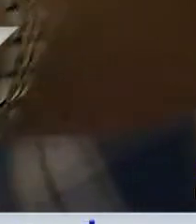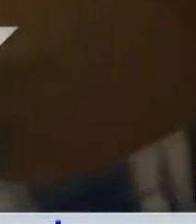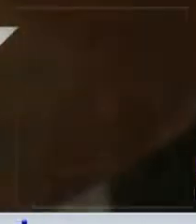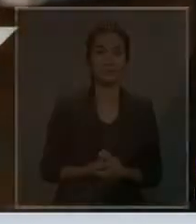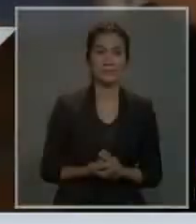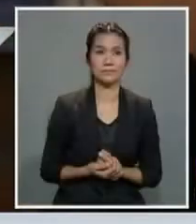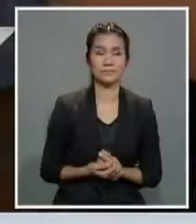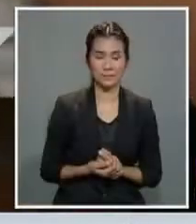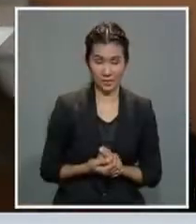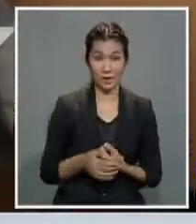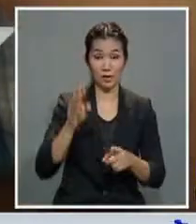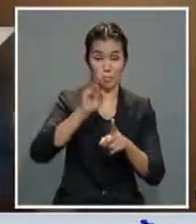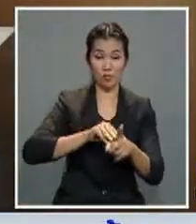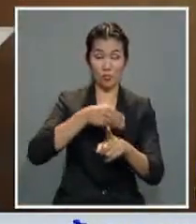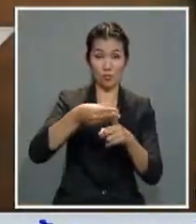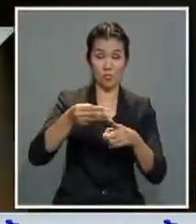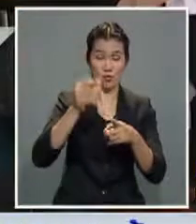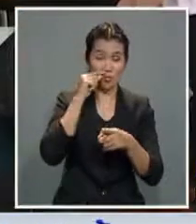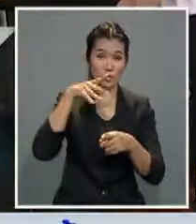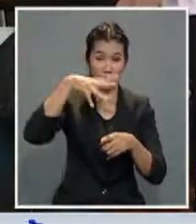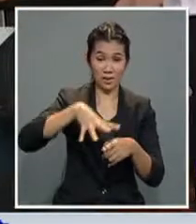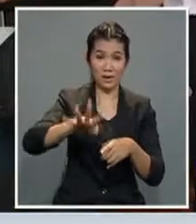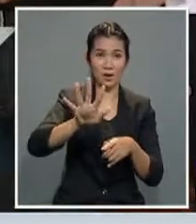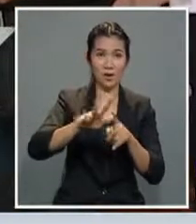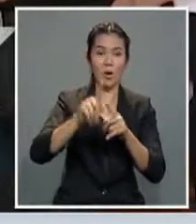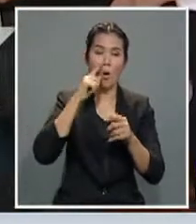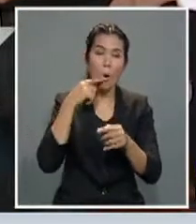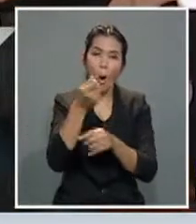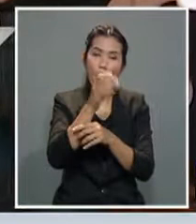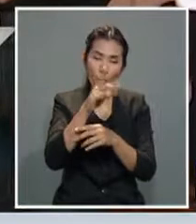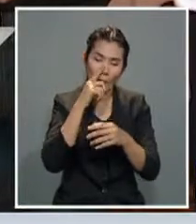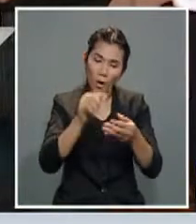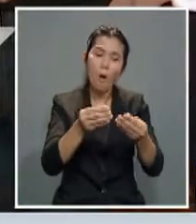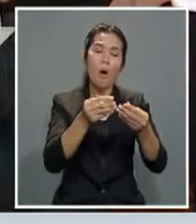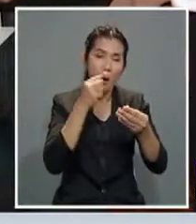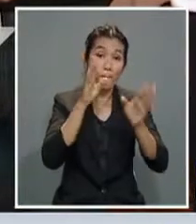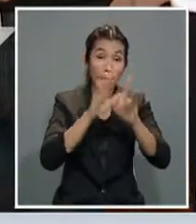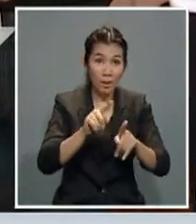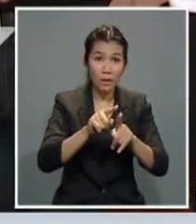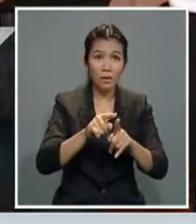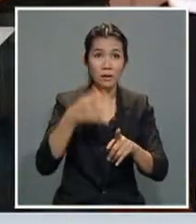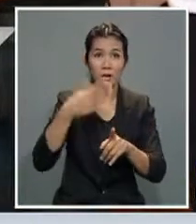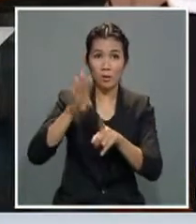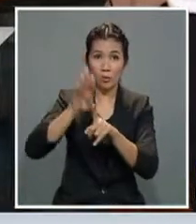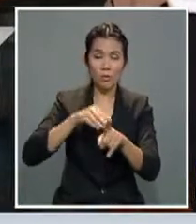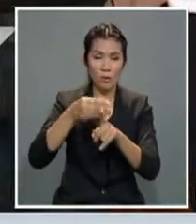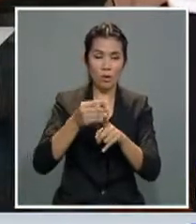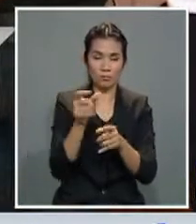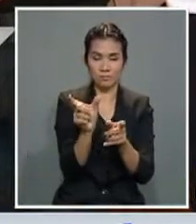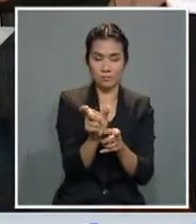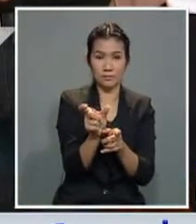นี่กล้วยเล็บมือนาง นะ นี่รู้เลยกล้วยเล็บมือนาง พออบแล้วก็อย่างนี้นะคะ ครับผม ส่วนนี้เป็นกล้วยน้ำว้า